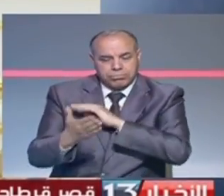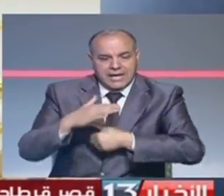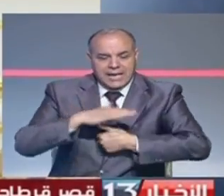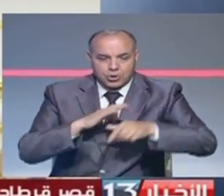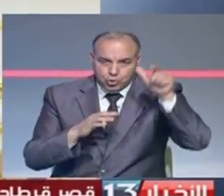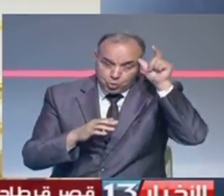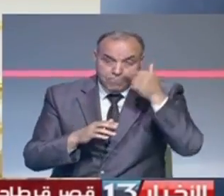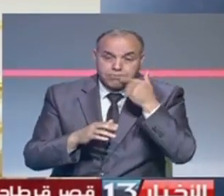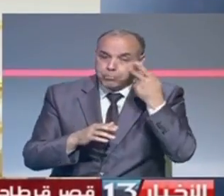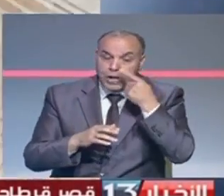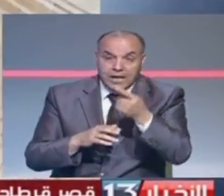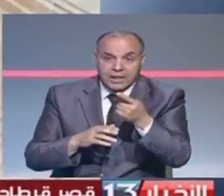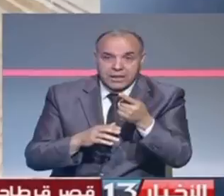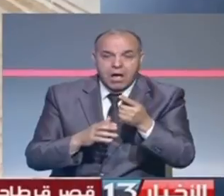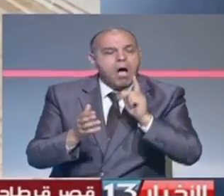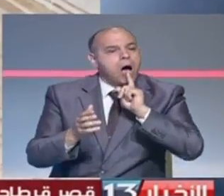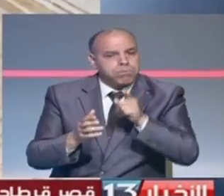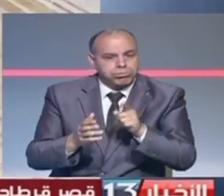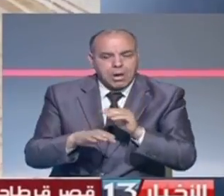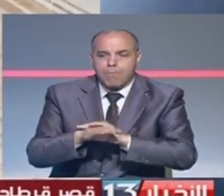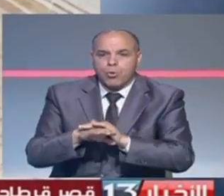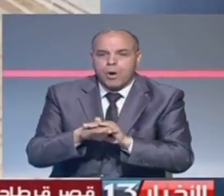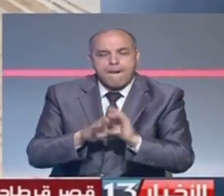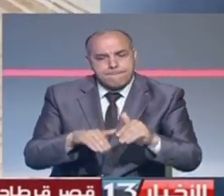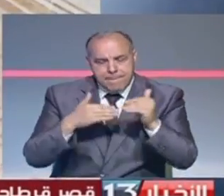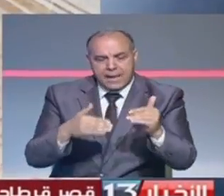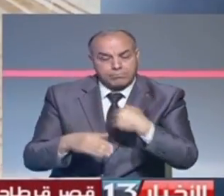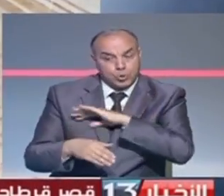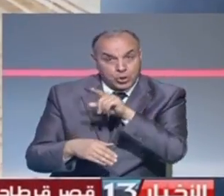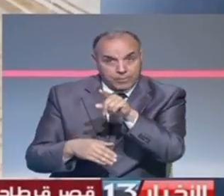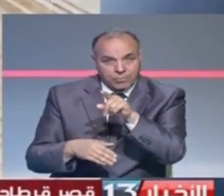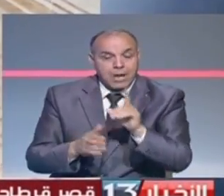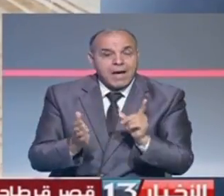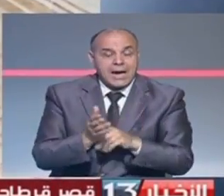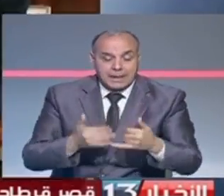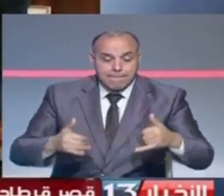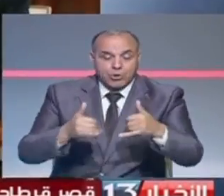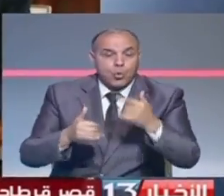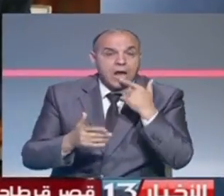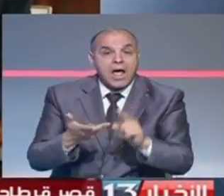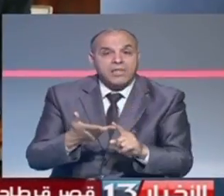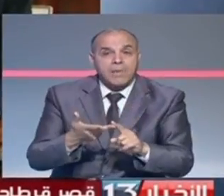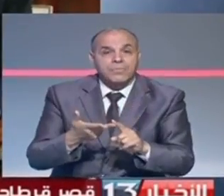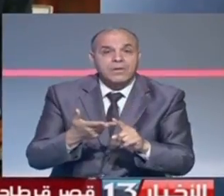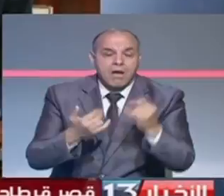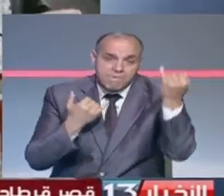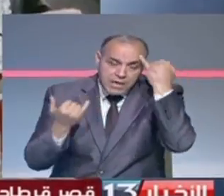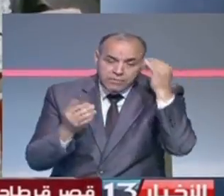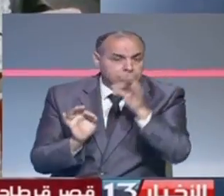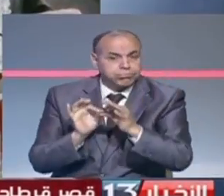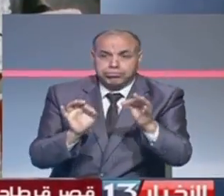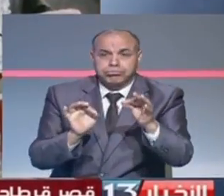الجمهوريه قيس سعيد اصدار الامر المتعلق بذلك كما اكد المجلس على ضروره وضع مقترحات